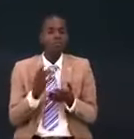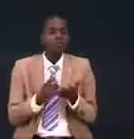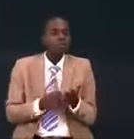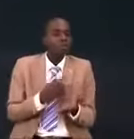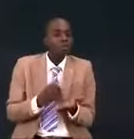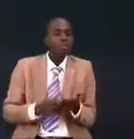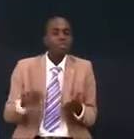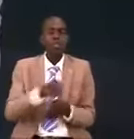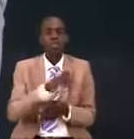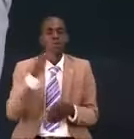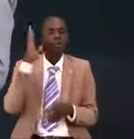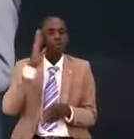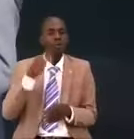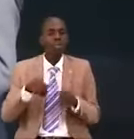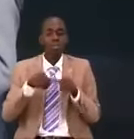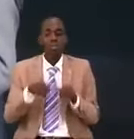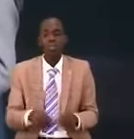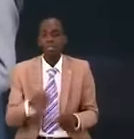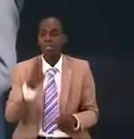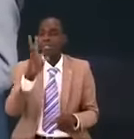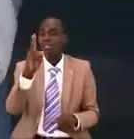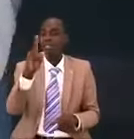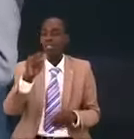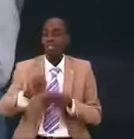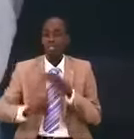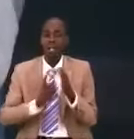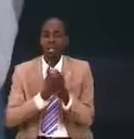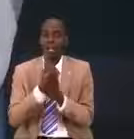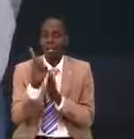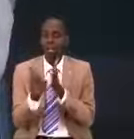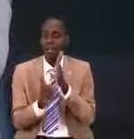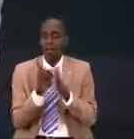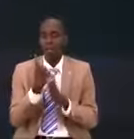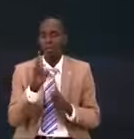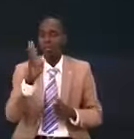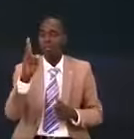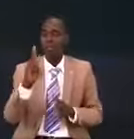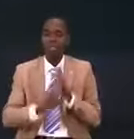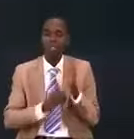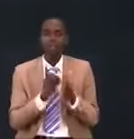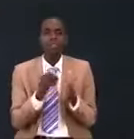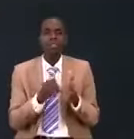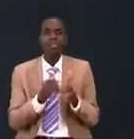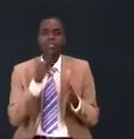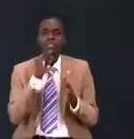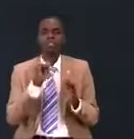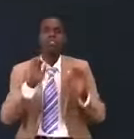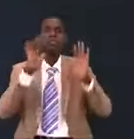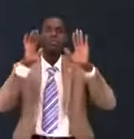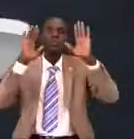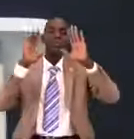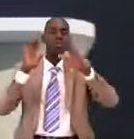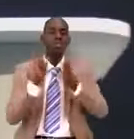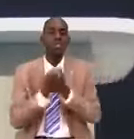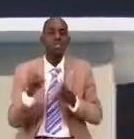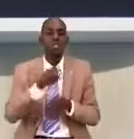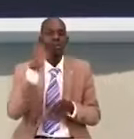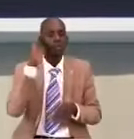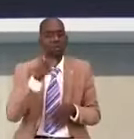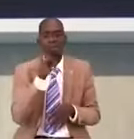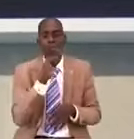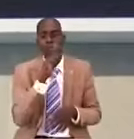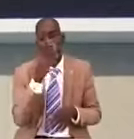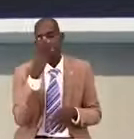et j'ai miracle nous sommes même pas pendant qu'ils examinent les patients dans leur formation parfois